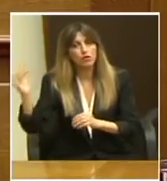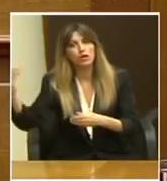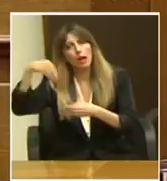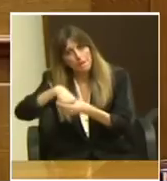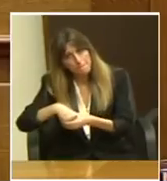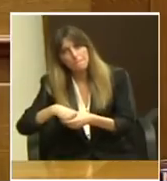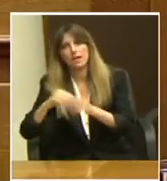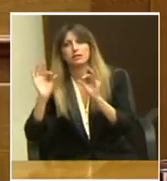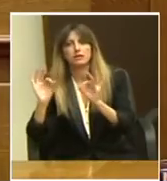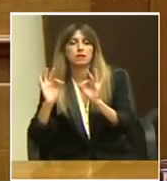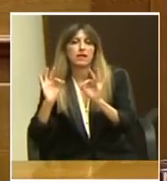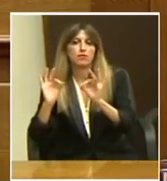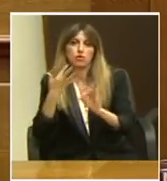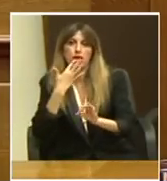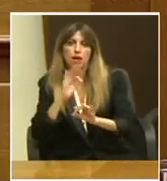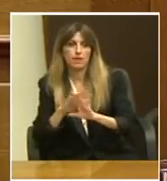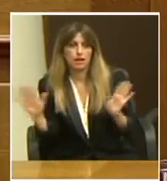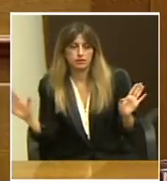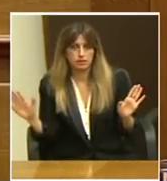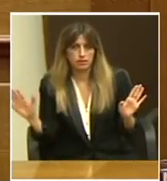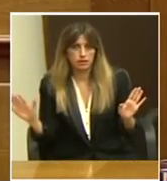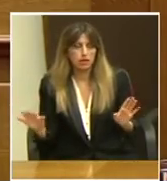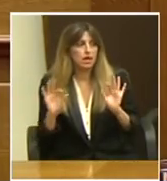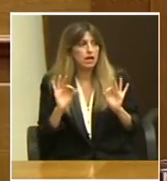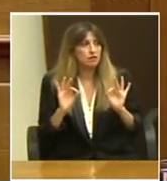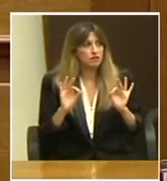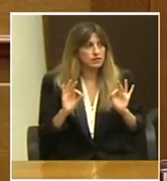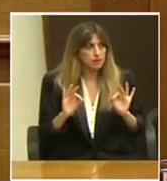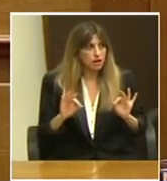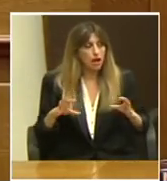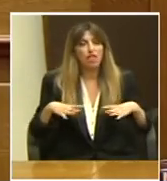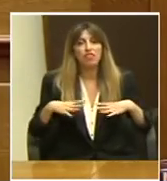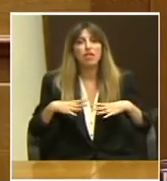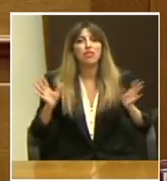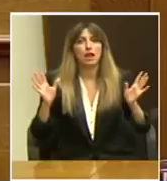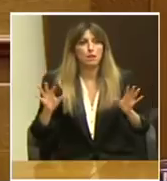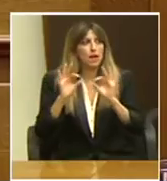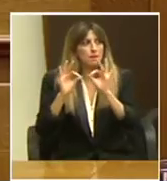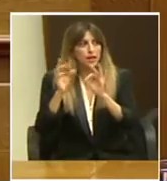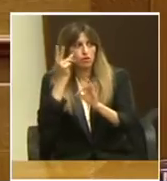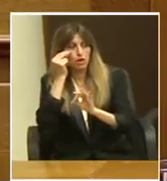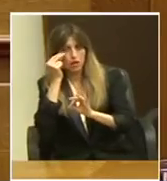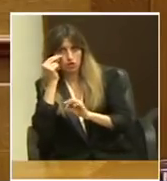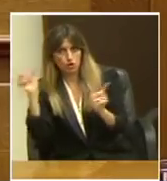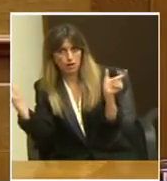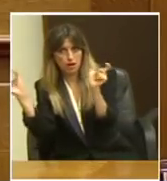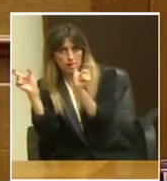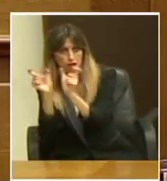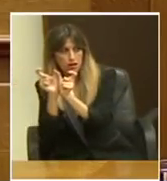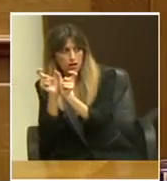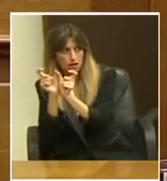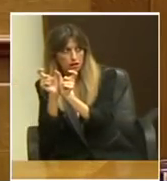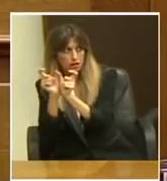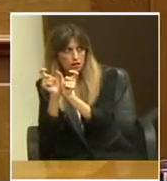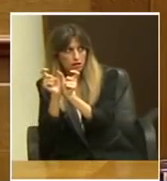Δεν θέλανε το Μακεδονία Σκόπια εμείς, διότι θα έμεινε σκέτο Μακεδονία, όπως δεν θέλανε εκείνη το